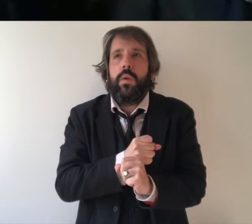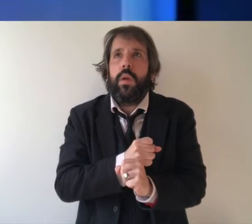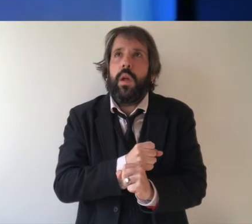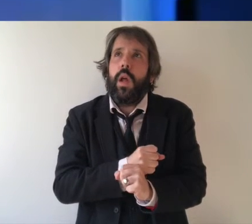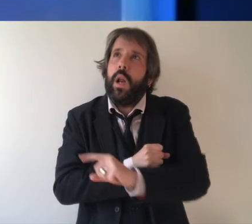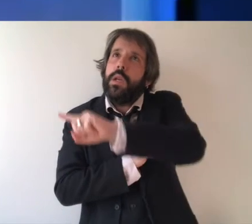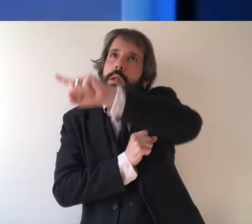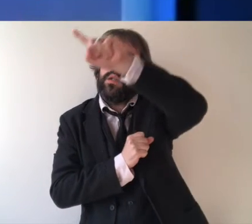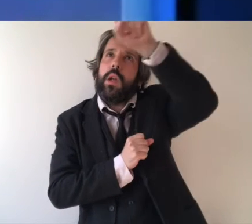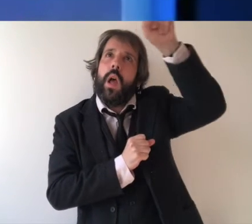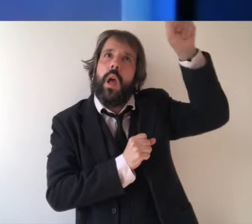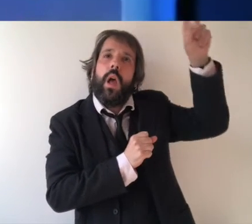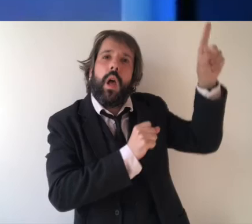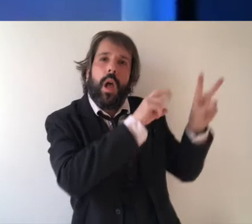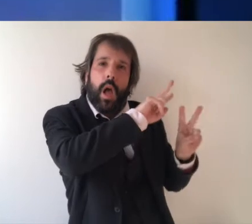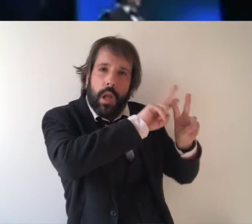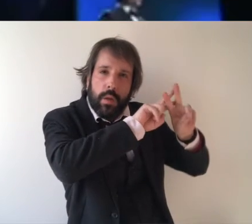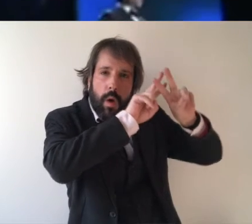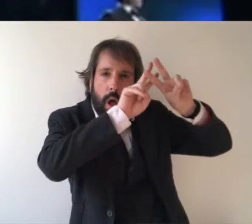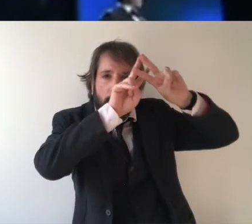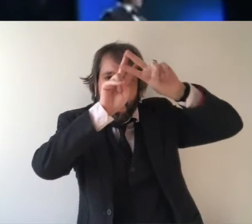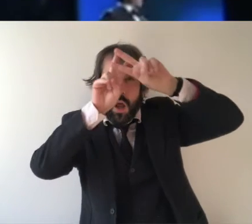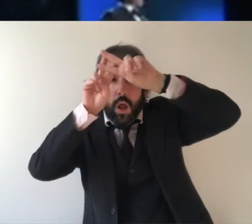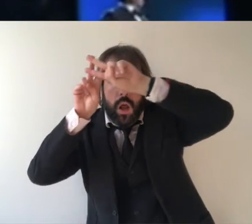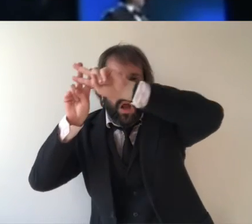sous le ciel